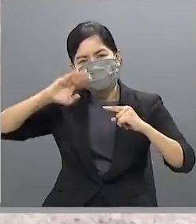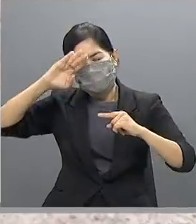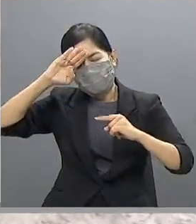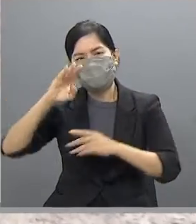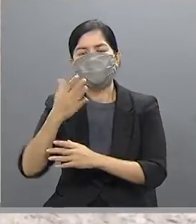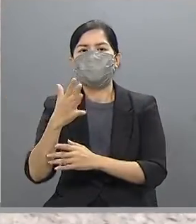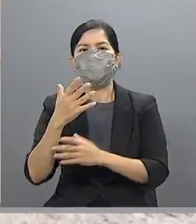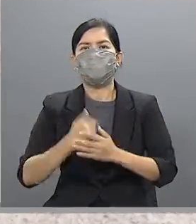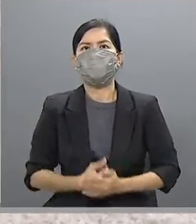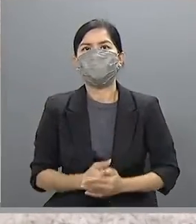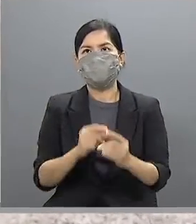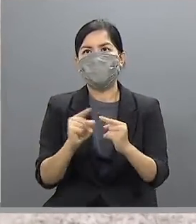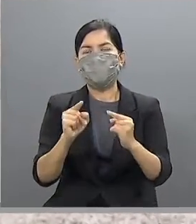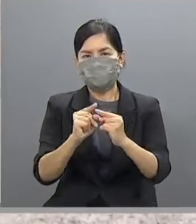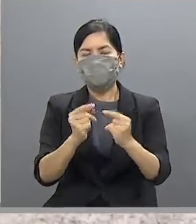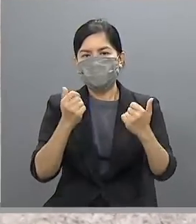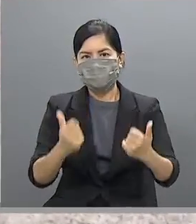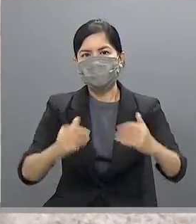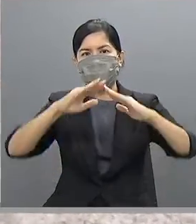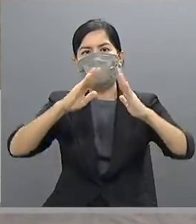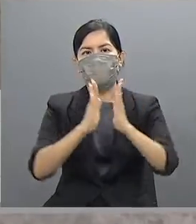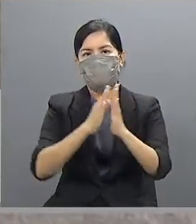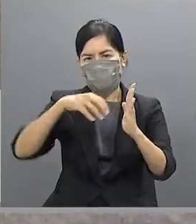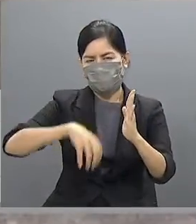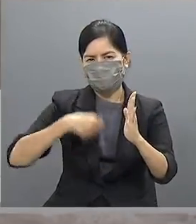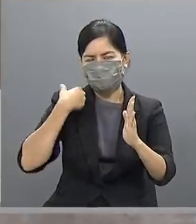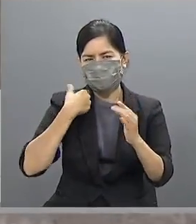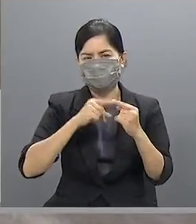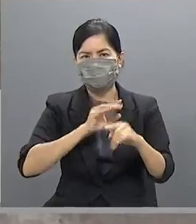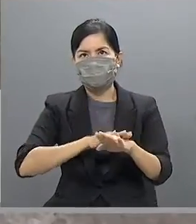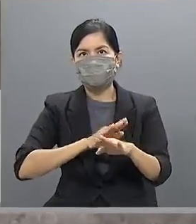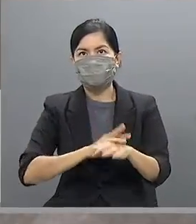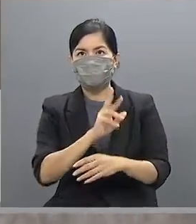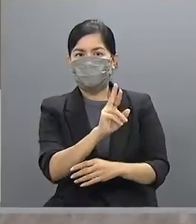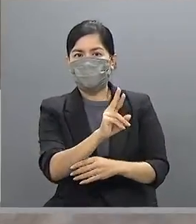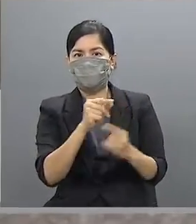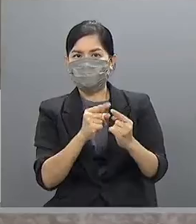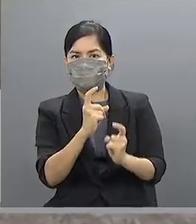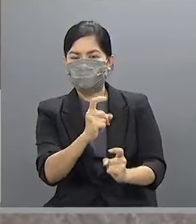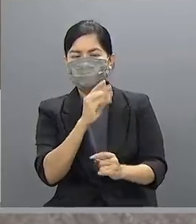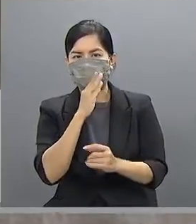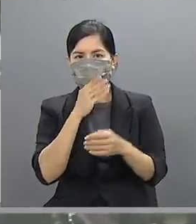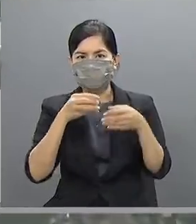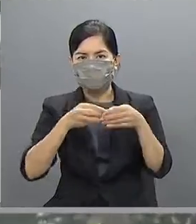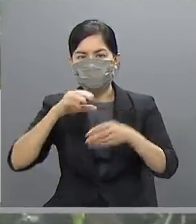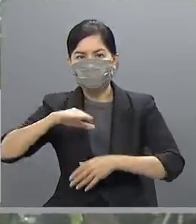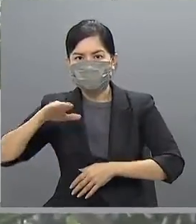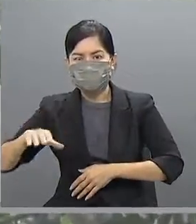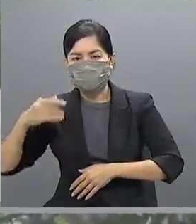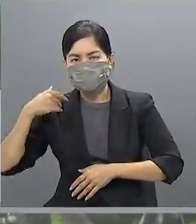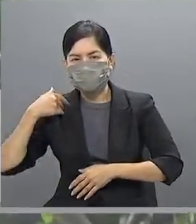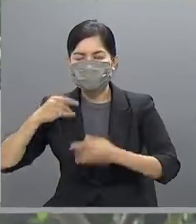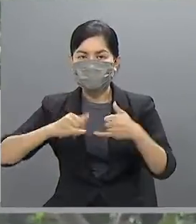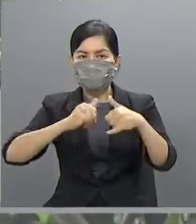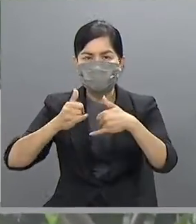สิ่งที่ทางวัดเฝ้าระวังก็คืออันตรายที่อาจจะเกิดขึ้นกับเด็กๆที่เข้าไปใกล้ชิดกับลิงจนมากเกินไปนะคะ